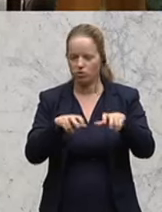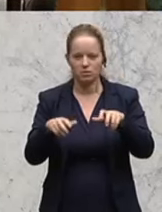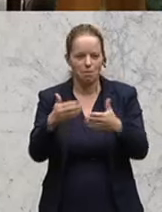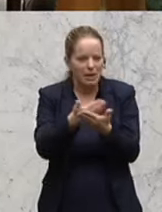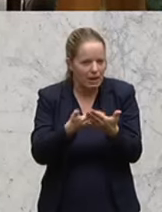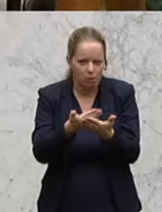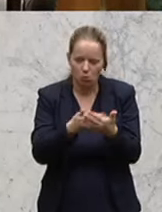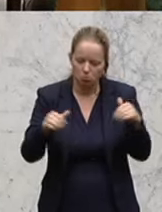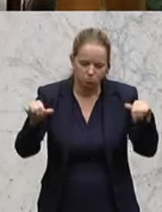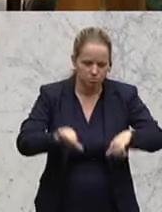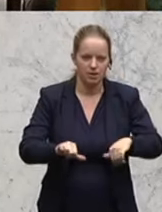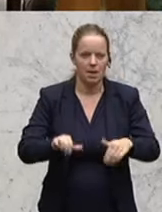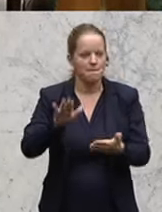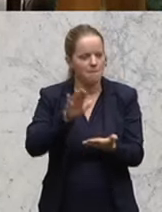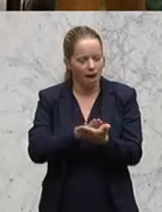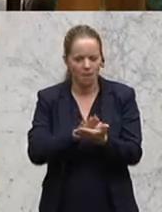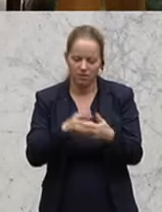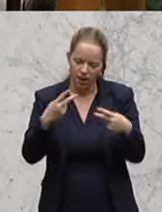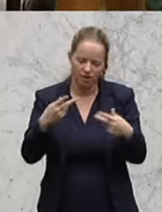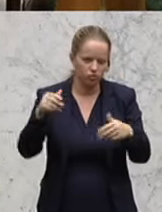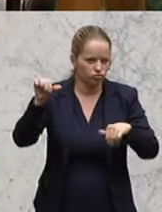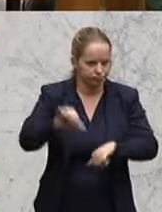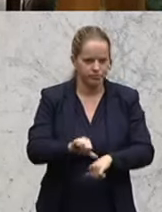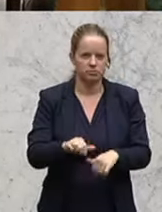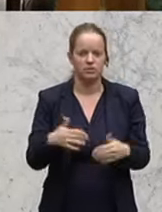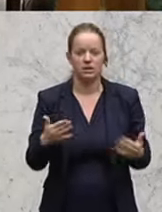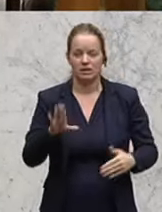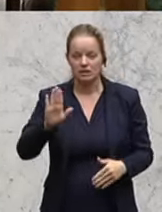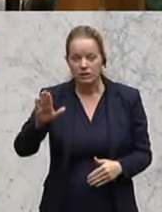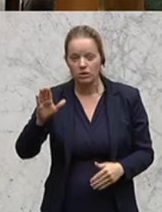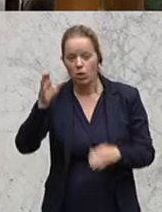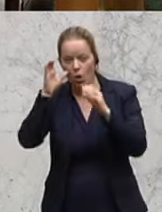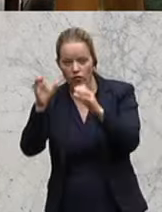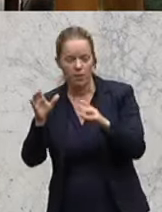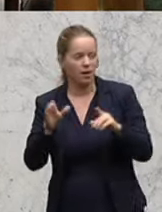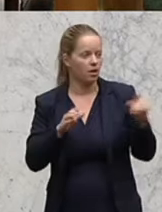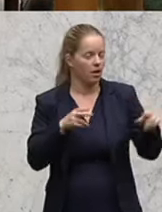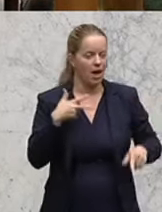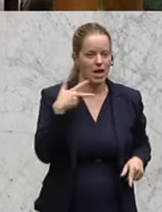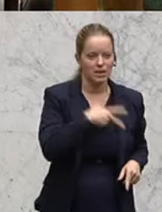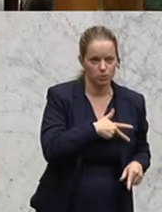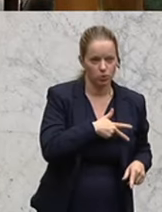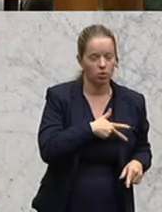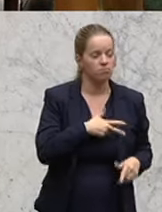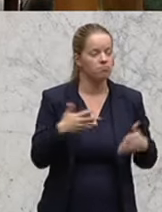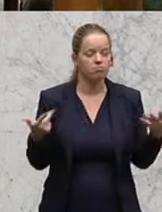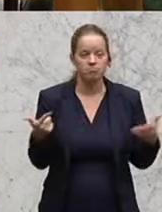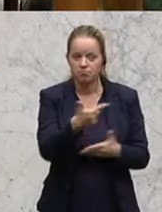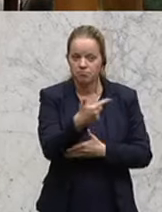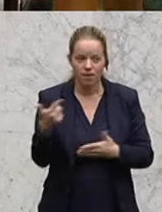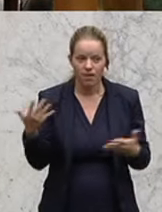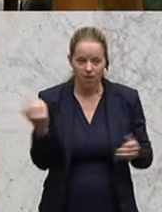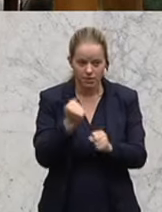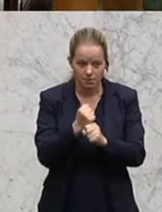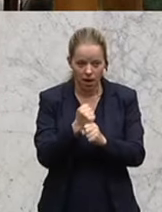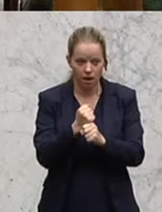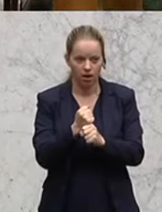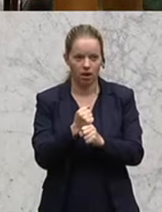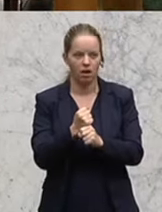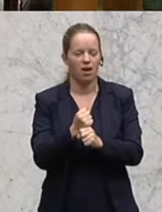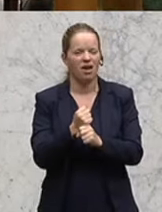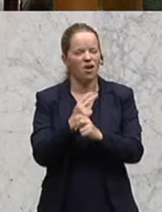schlechten Mittelmaß in der Bildung. Sie, ÖVP, Sie, SPÖ, Sie führen Österreich in den Terror